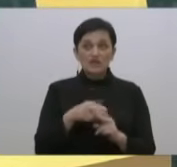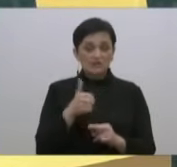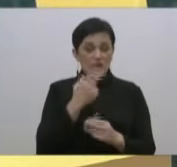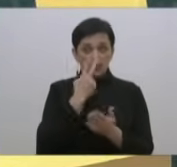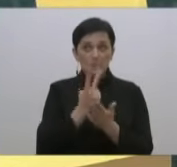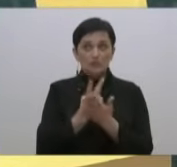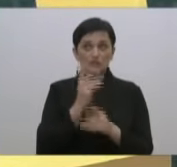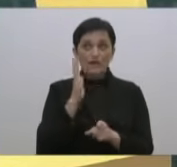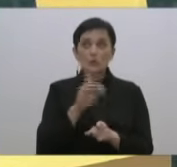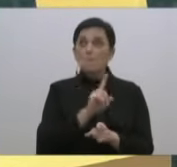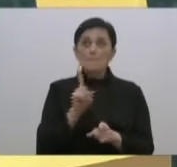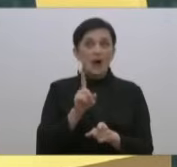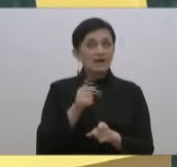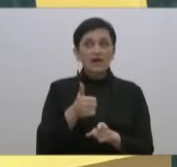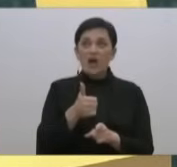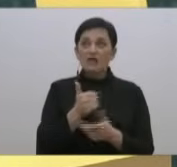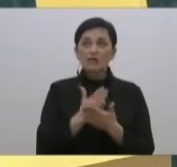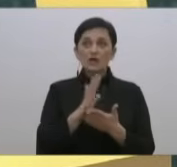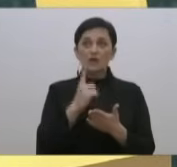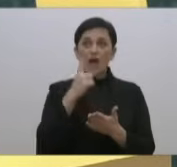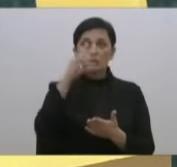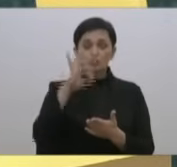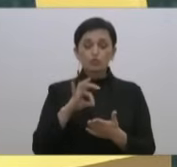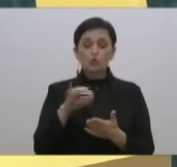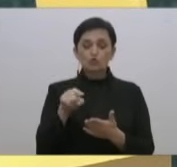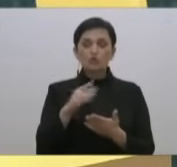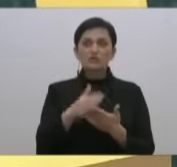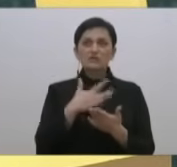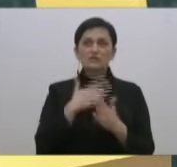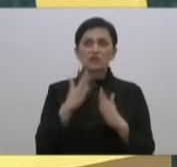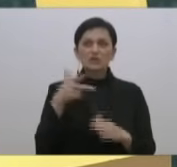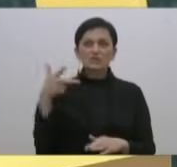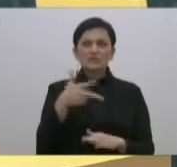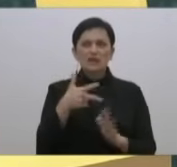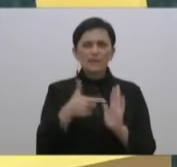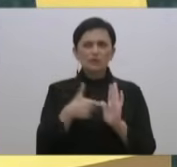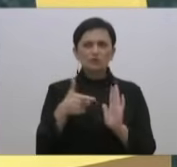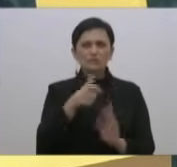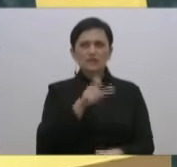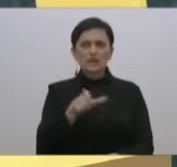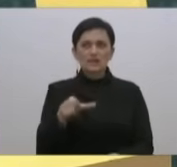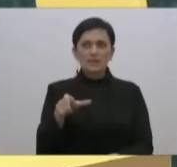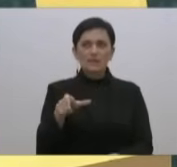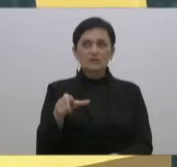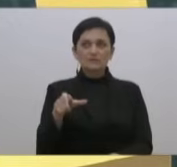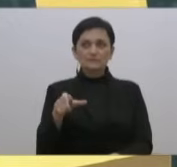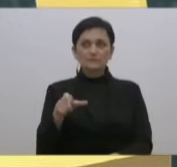კარგი მაჩვენებელი იქნება. მაგრამ მაინც არ არის კარგი მაჩვენებელი, რომ 1% ეს არის დაახლოებით 3700 ადამიანი.